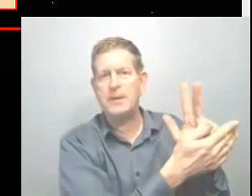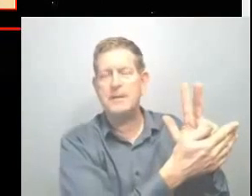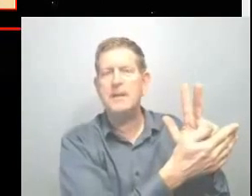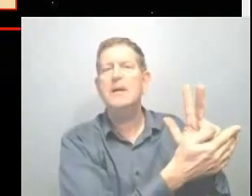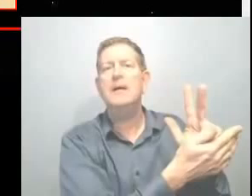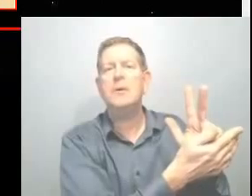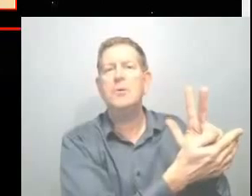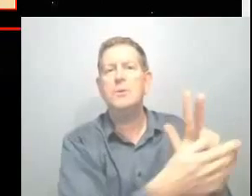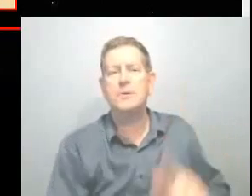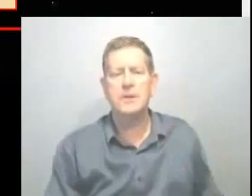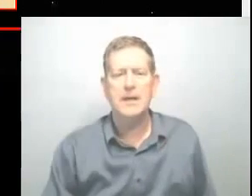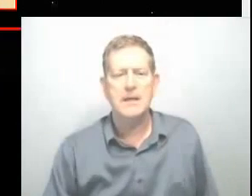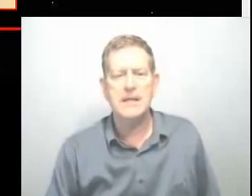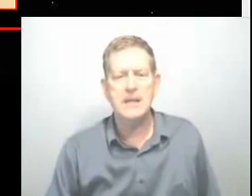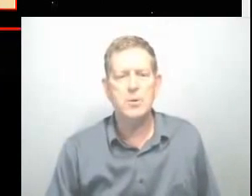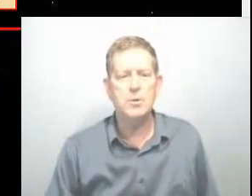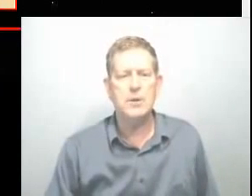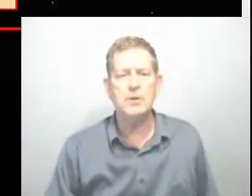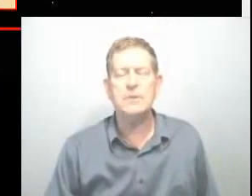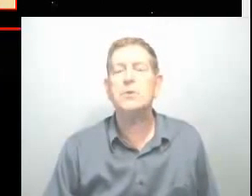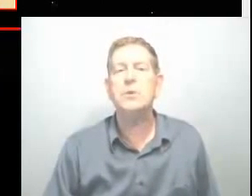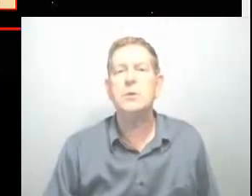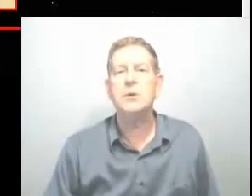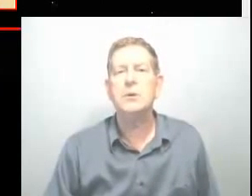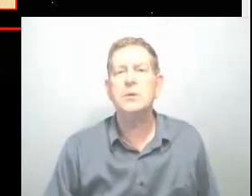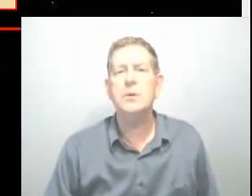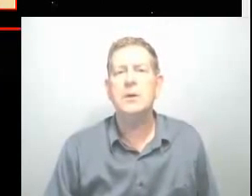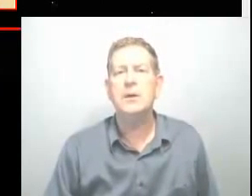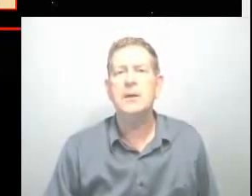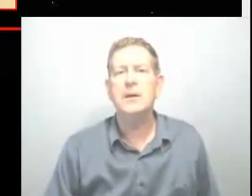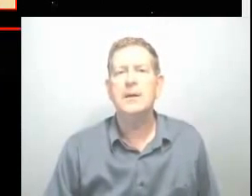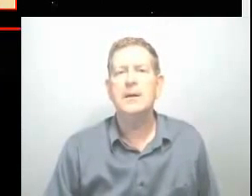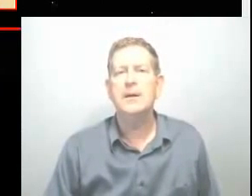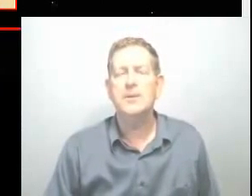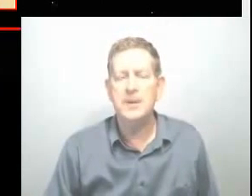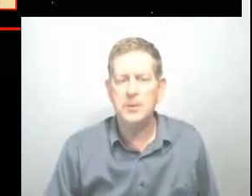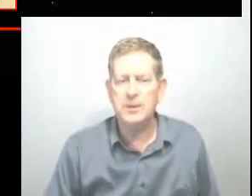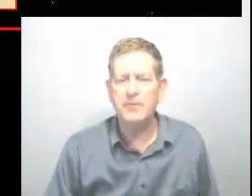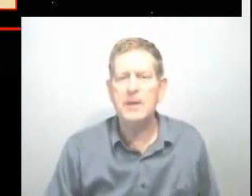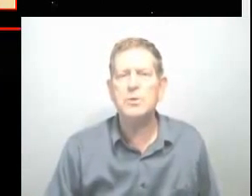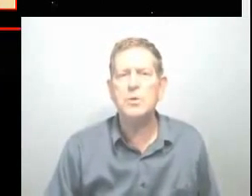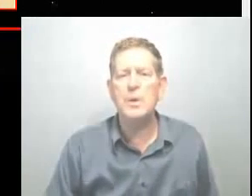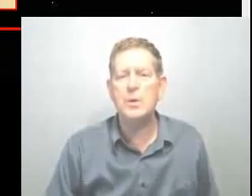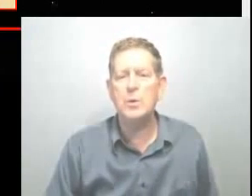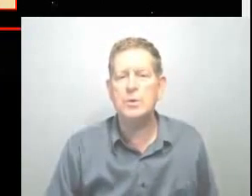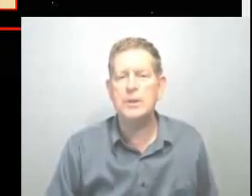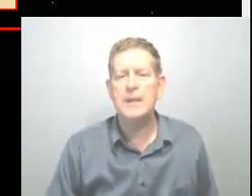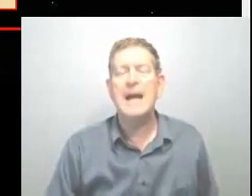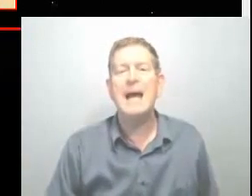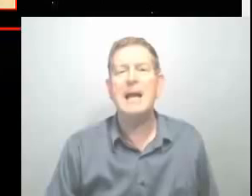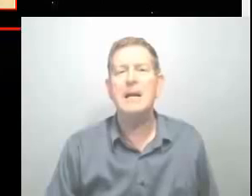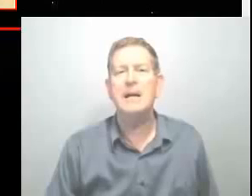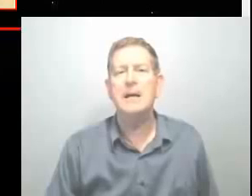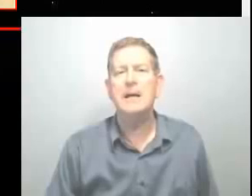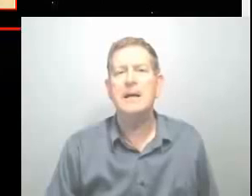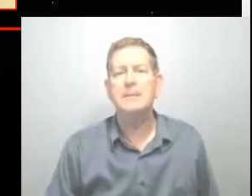dernière partie, écoute. Il écoute, ensuite tu. Oui, tout à fait, tu écoutes.